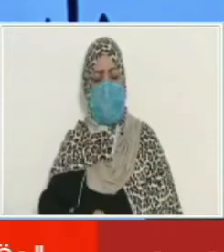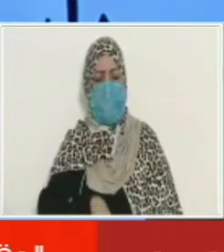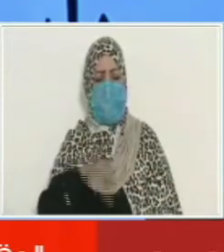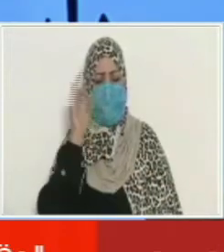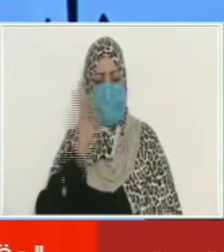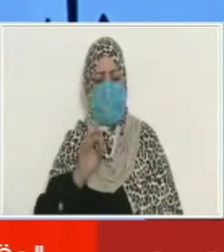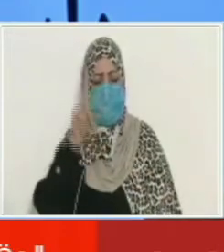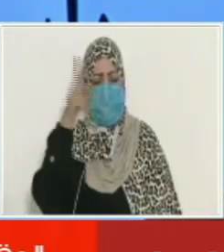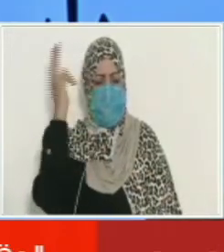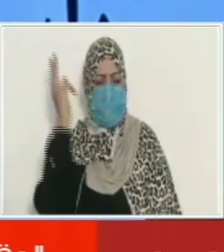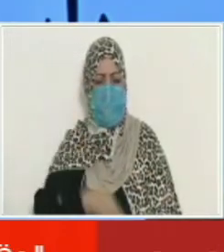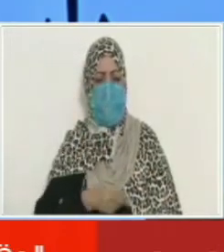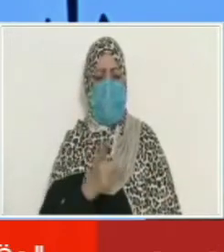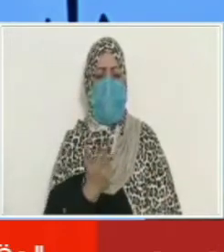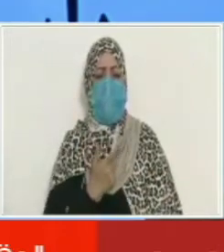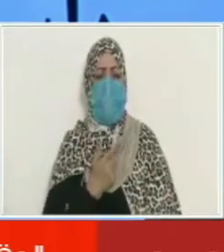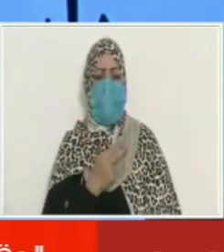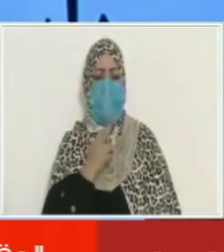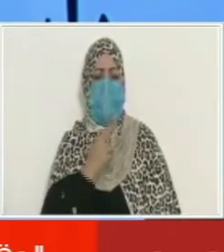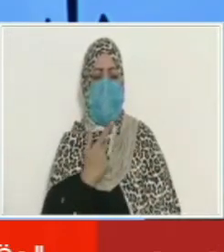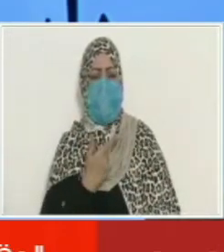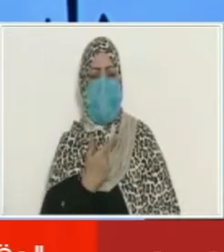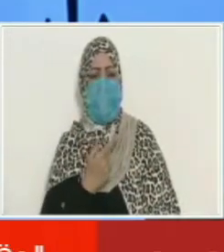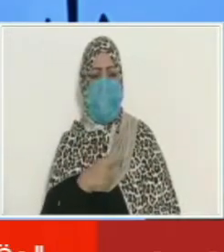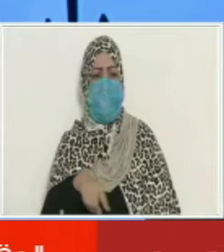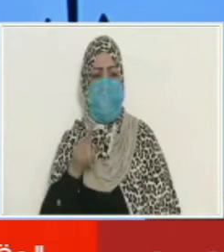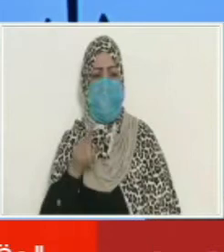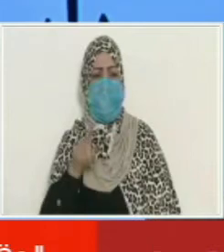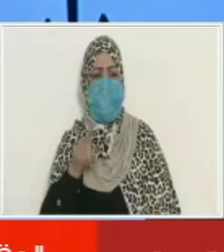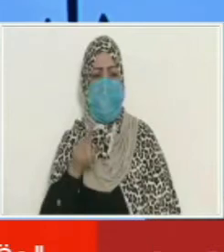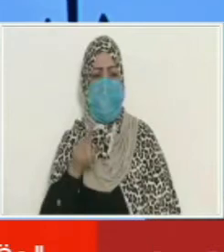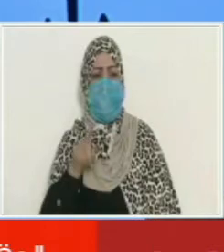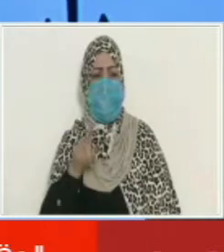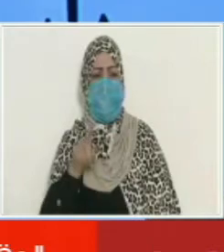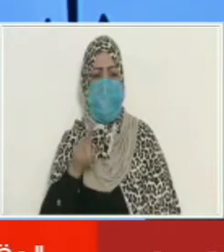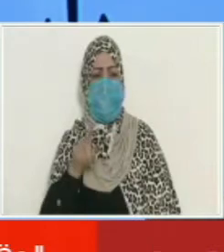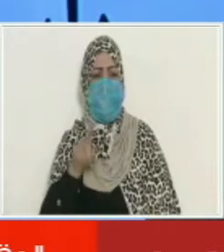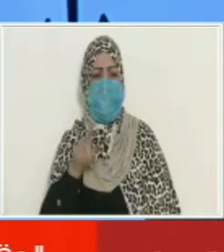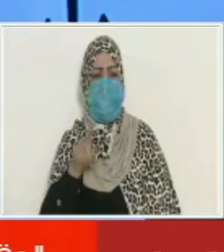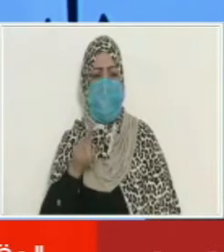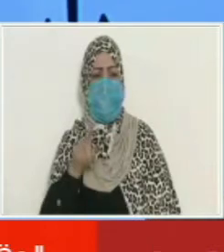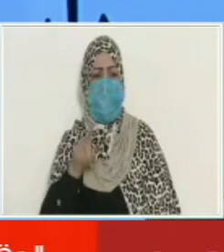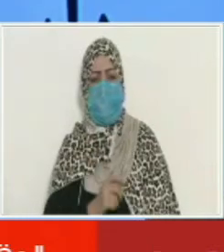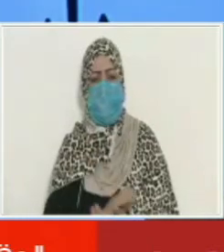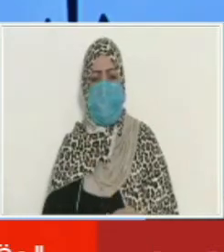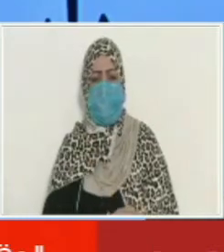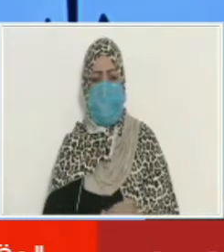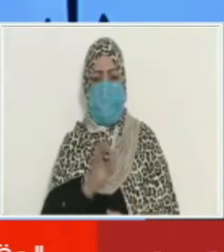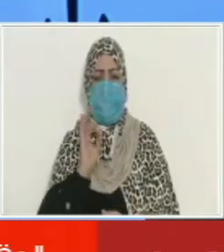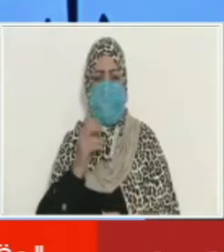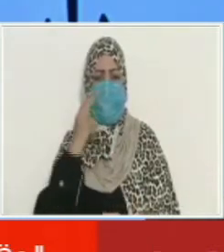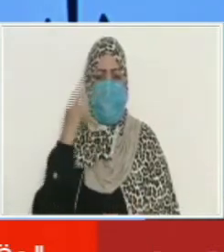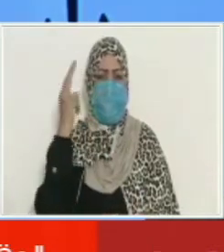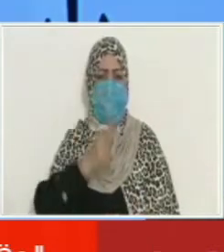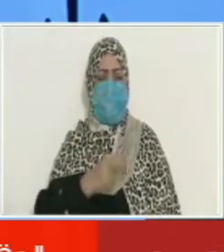أنها كاذبة، أن أحكام هذه غير شرعية أصلا، لا ليس لها بالشرع أي صلة، لا تمت للدين